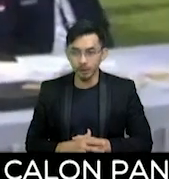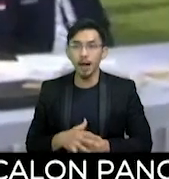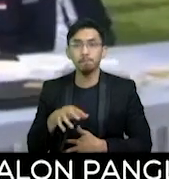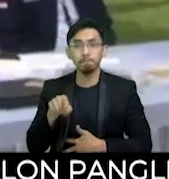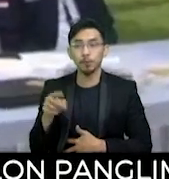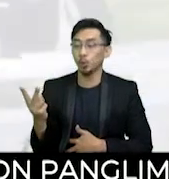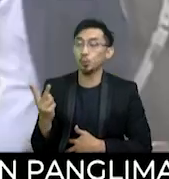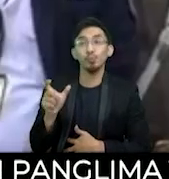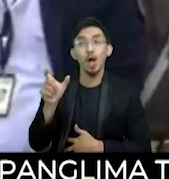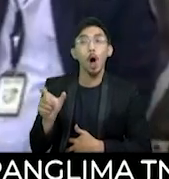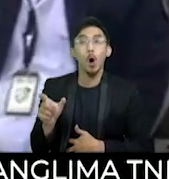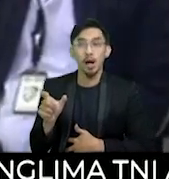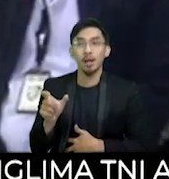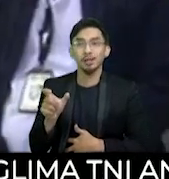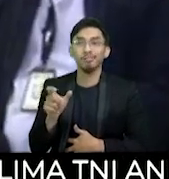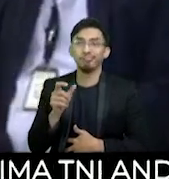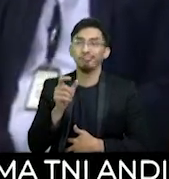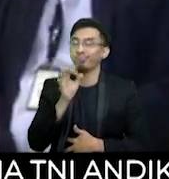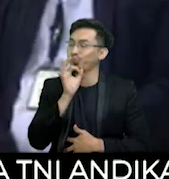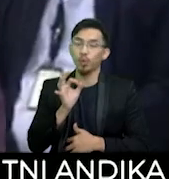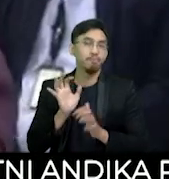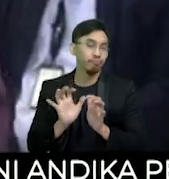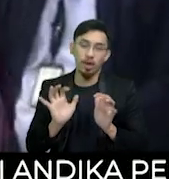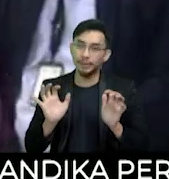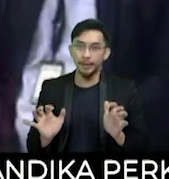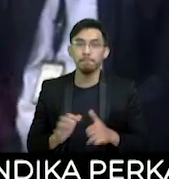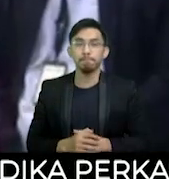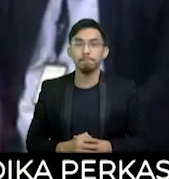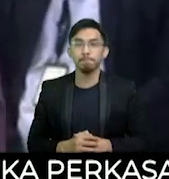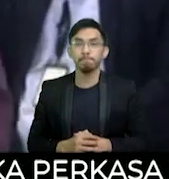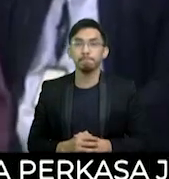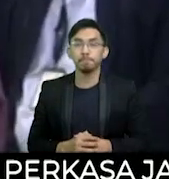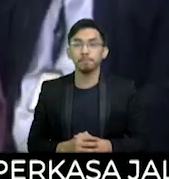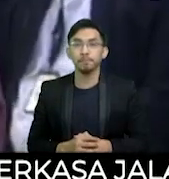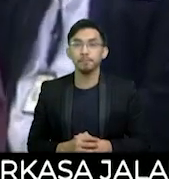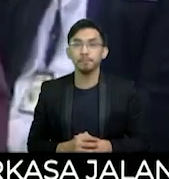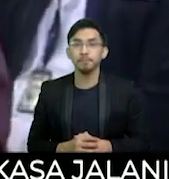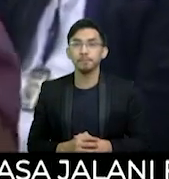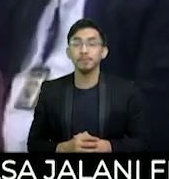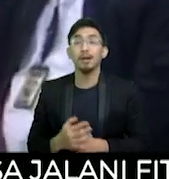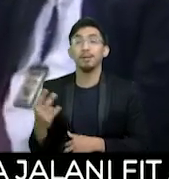penjara. Jadi mereka di lapas itu, mereka mempelajari